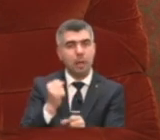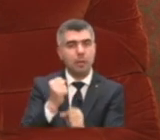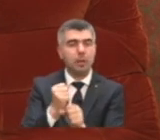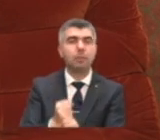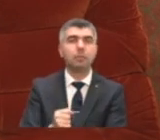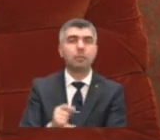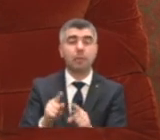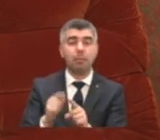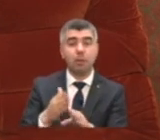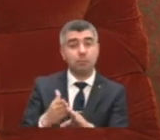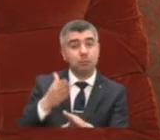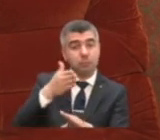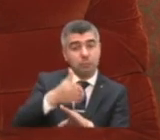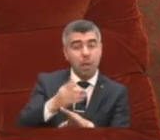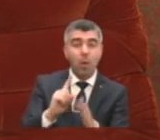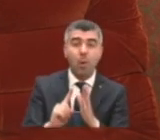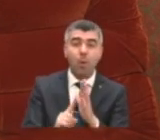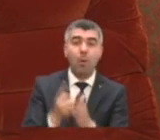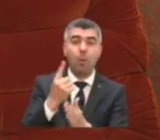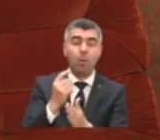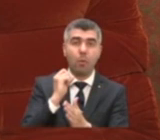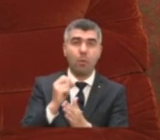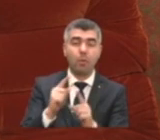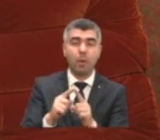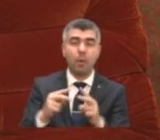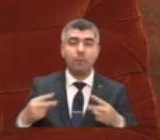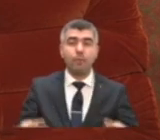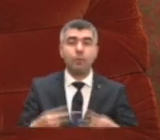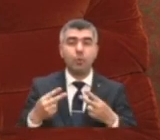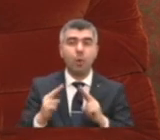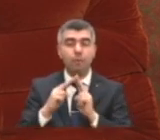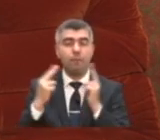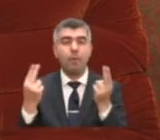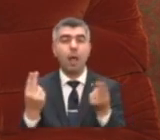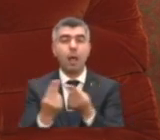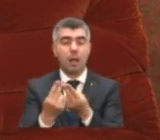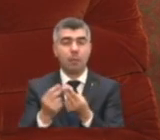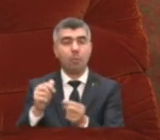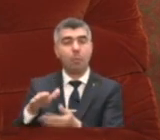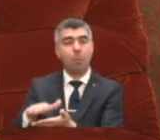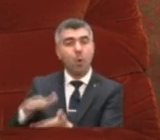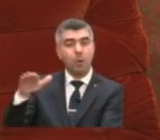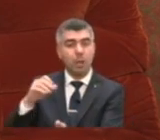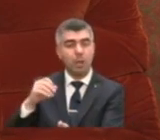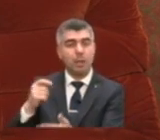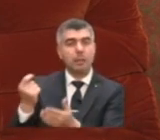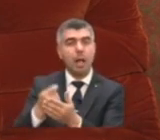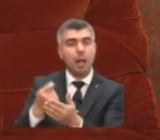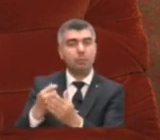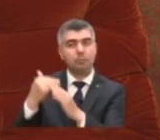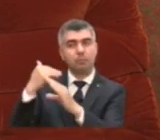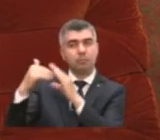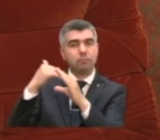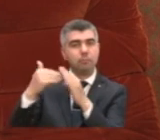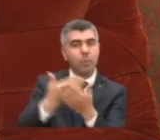يخص الولوج، ولاول مره في تاريخ المغرب الى السوق العالمي للغاز الطبيعي المسال. قمنا بنشر طلب واحد العروض على المستوى